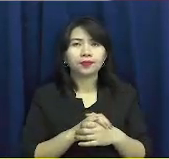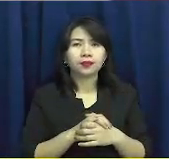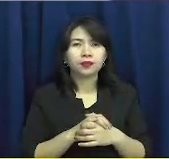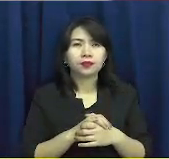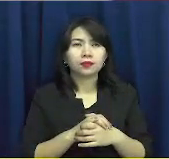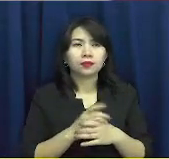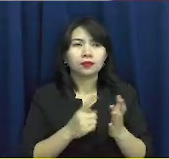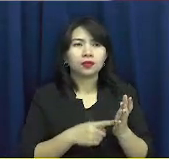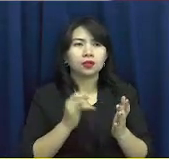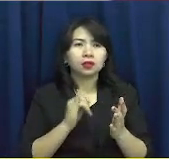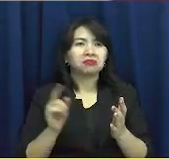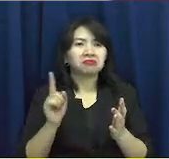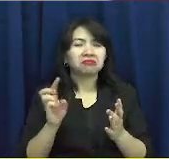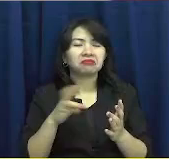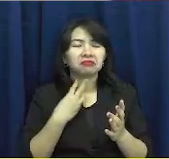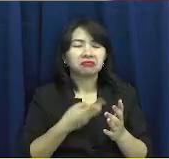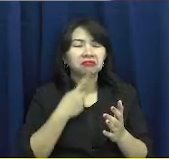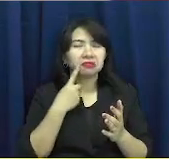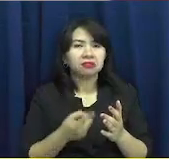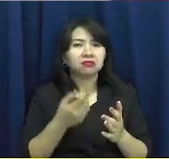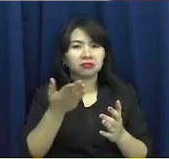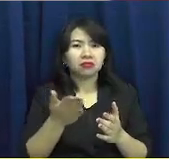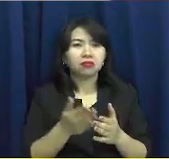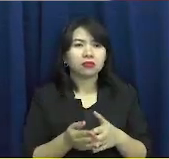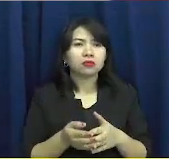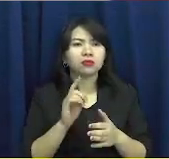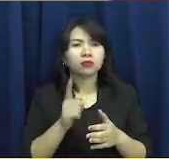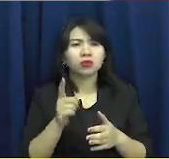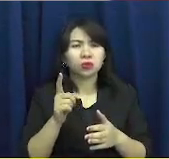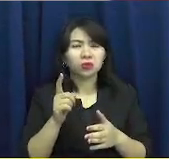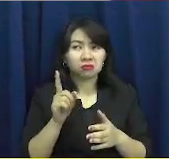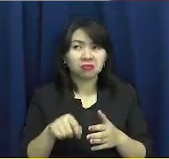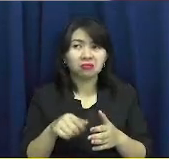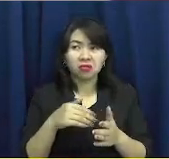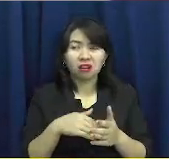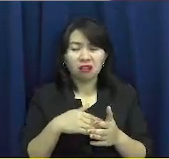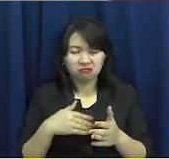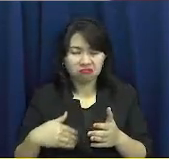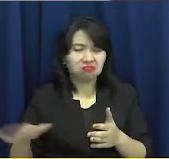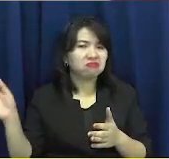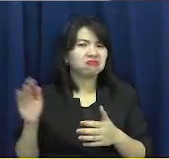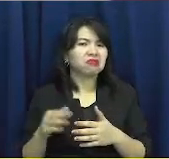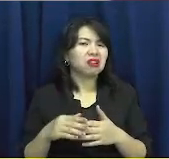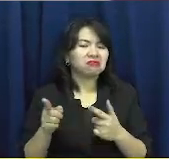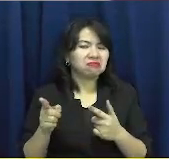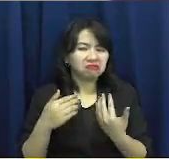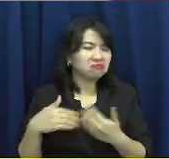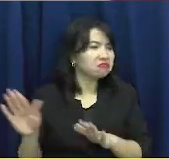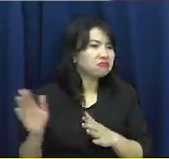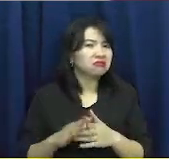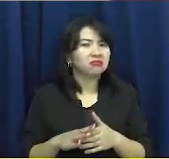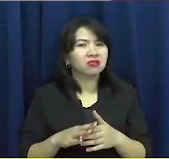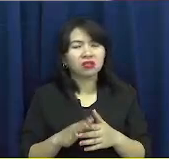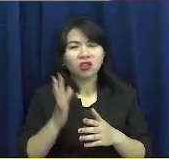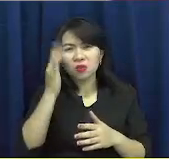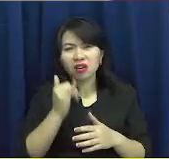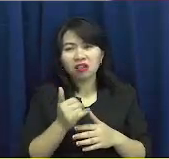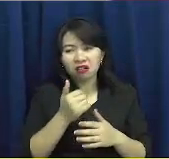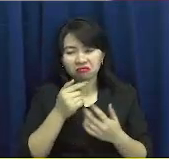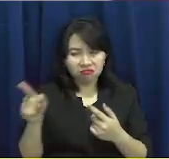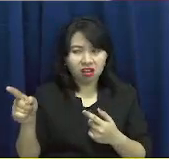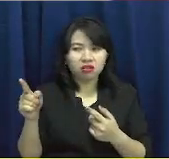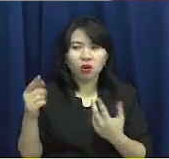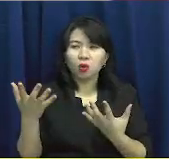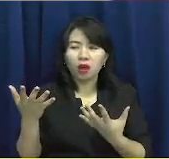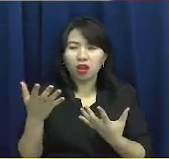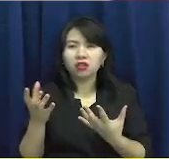na, bayaan na natin sila dyan. Huwag tayong magkaroon ng attitude na, bayaan na natin sila dyan. Kasi sila naman yung inatasan dyan. Sa